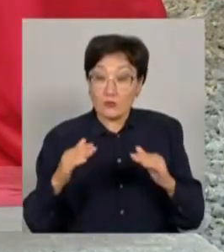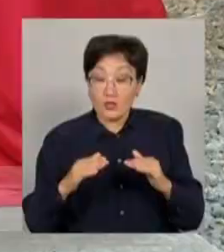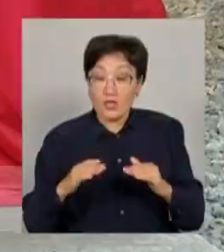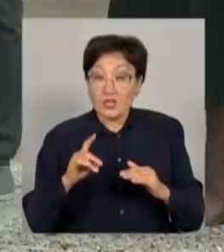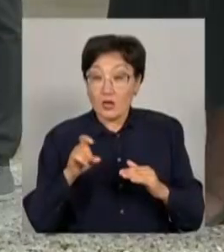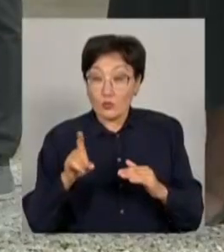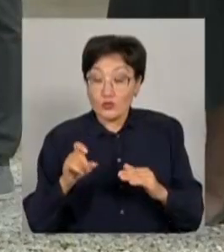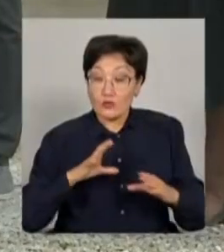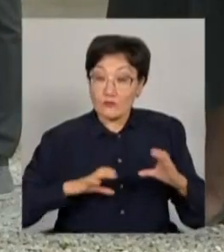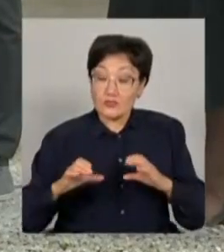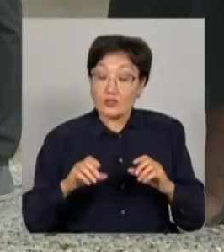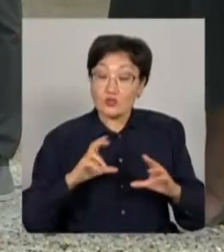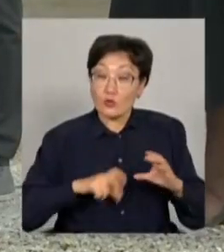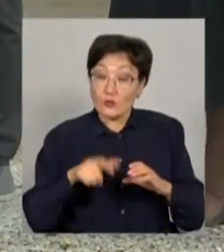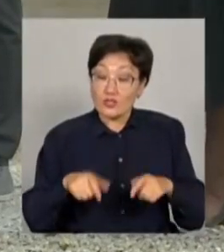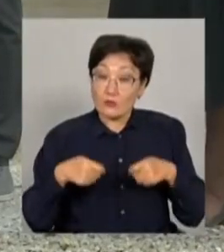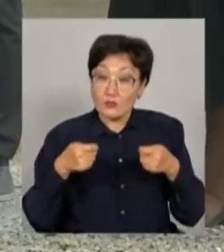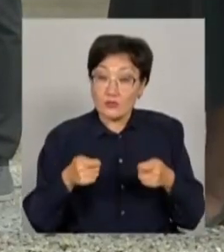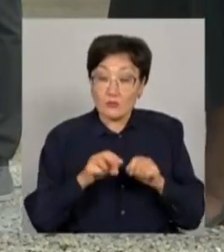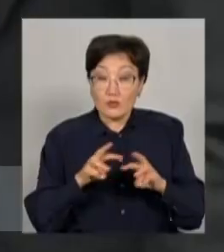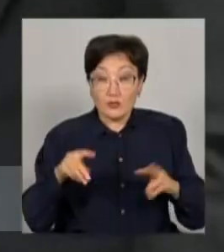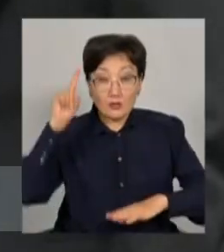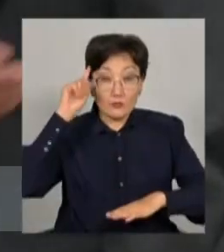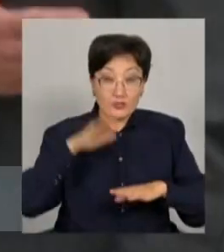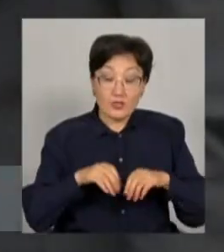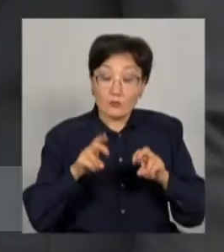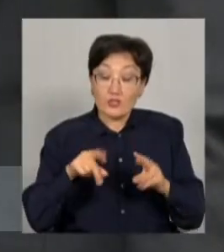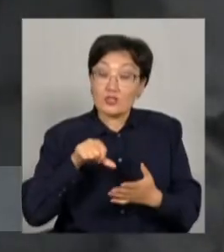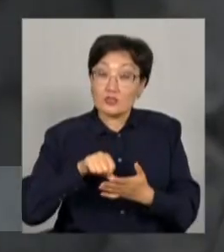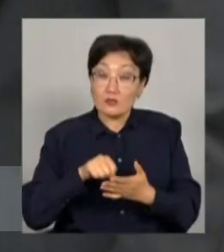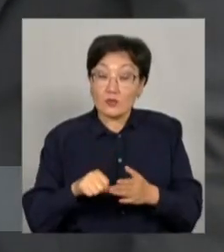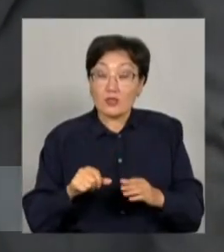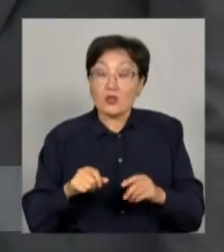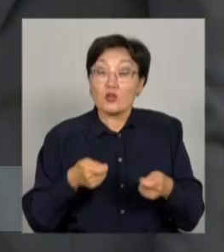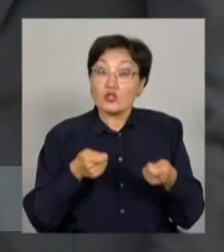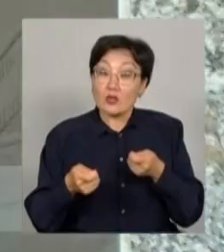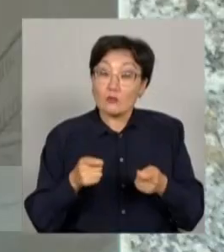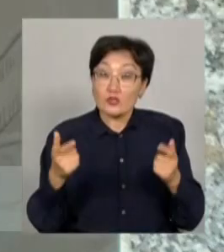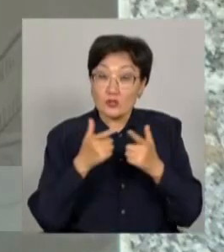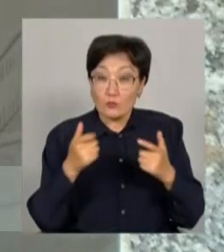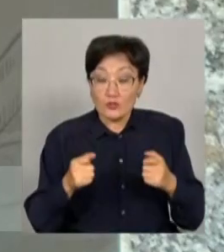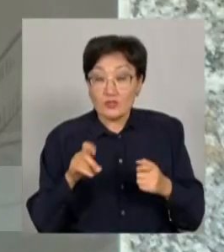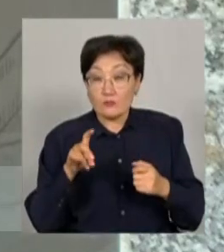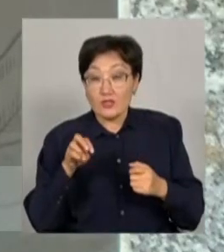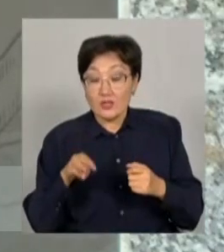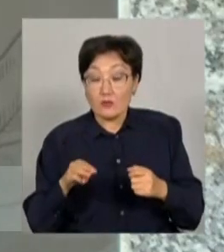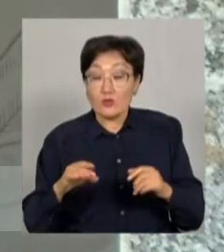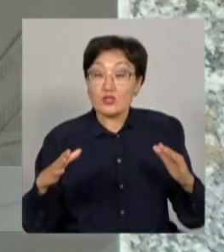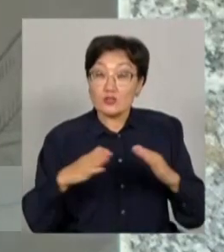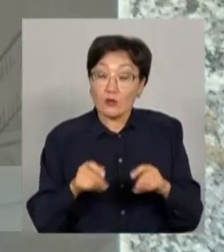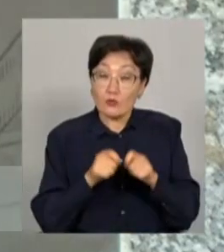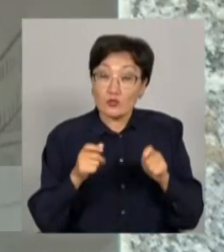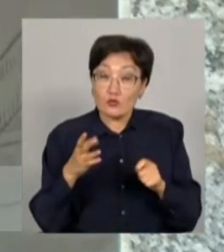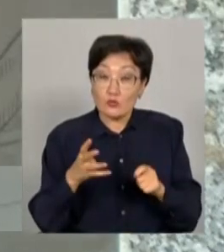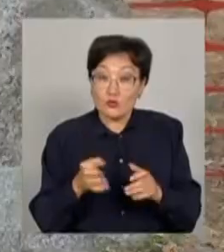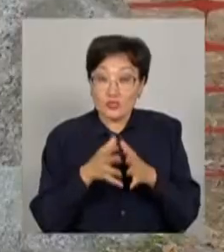студенттеріне берілмек. Нысанның салтанатты рәсіміне министр мен әкімдік өкілдері қатысты. Оқу орны басшылығының айтуынша, Емен атты студенттер үйі ашылса 400-ден